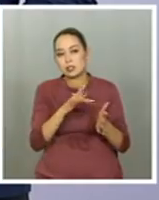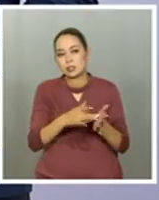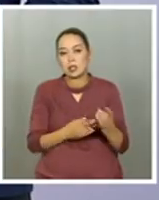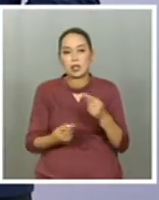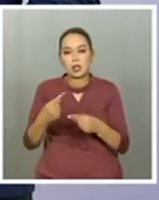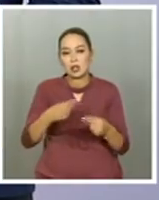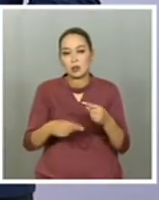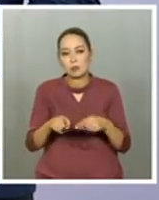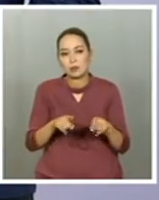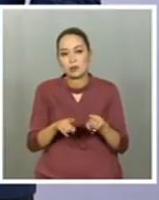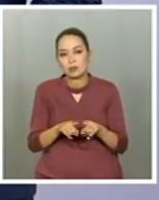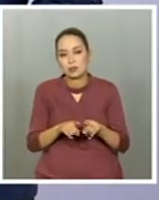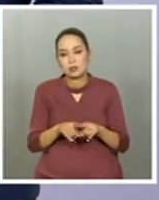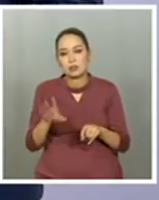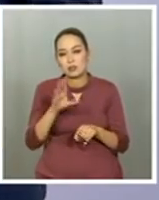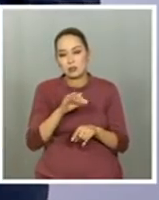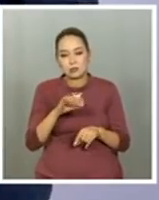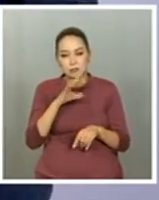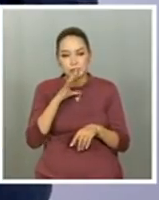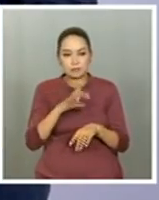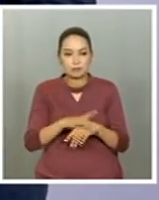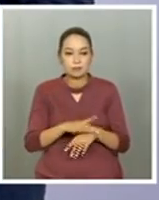қарама-қайшылықтарды байқатқан еді.